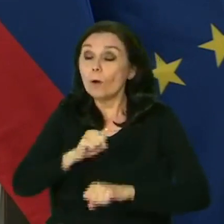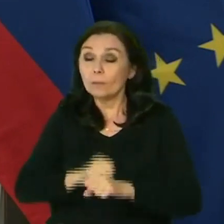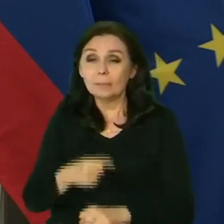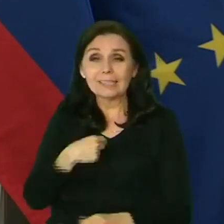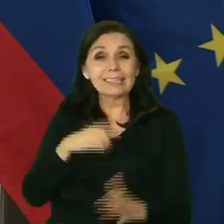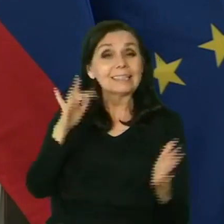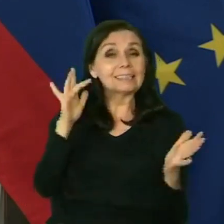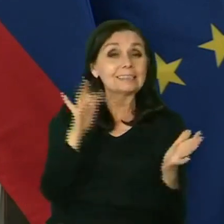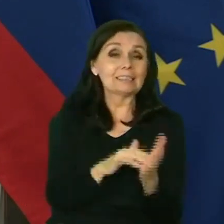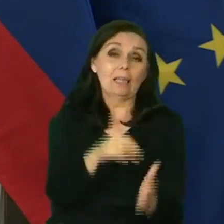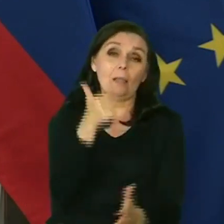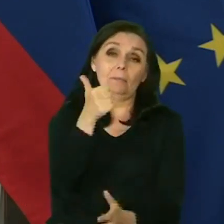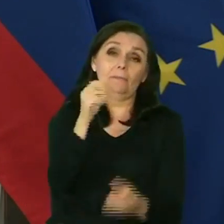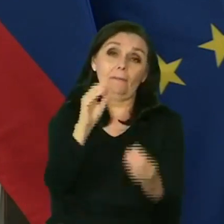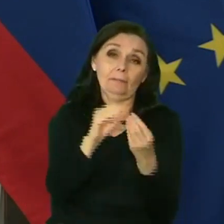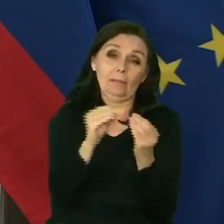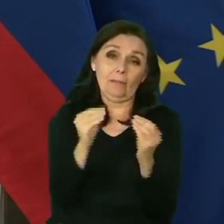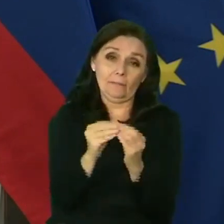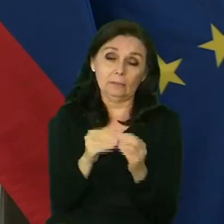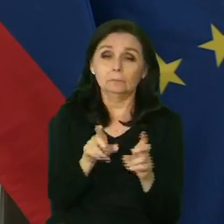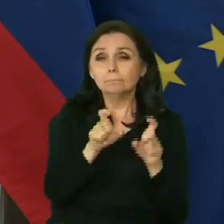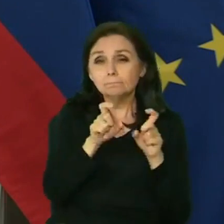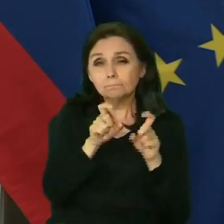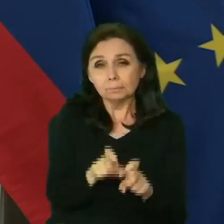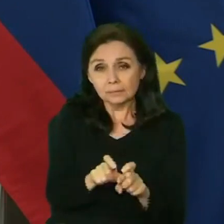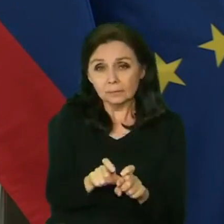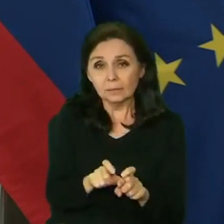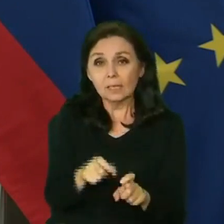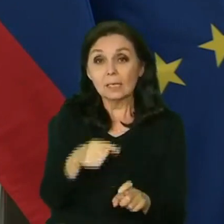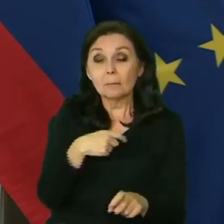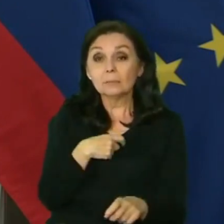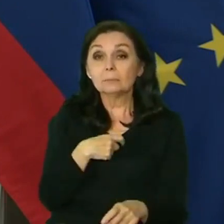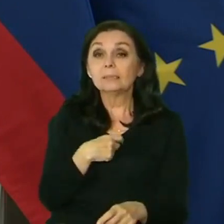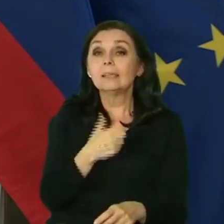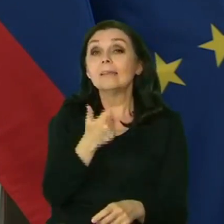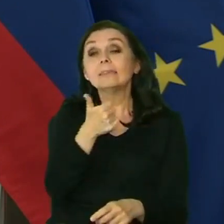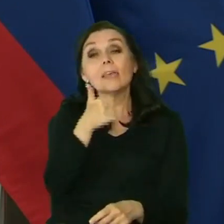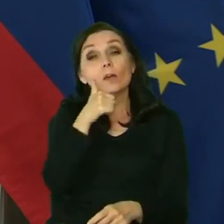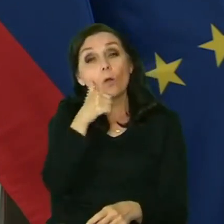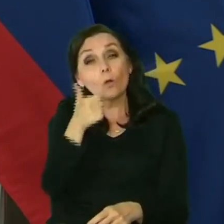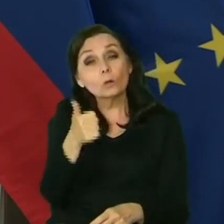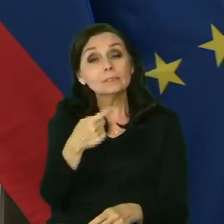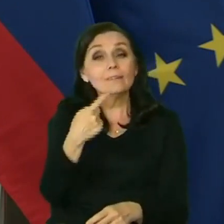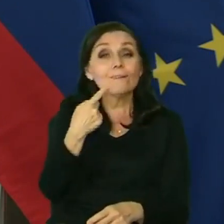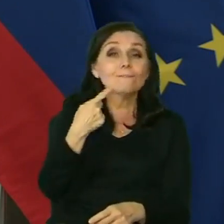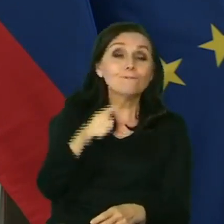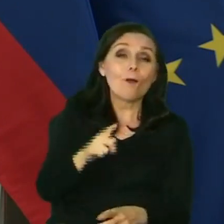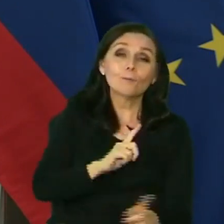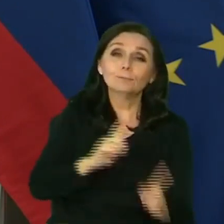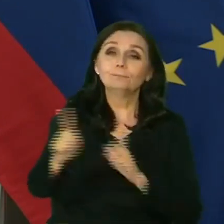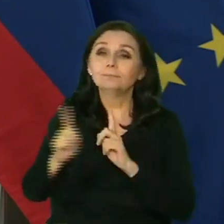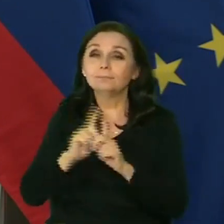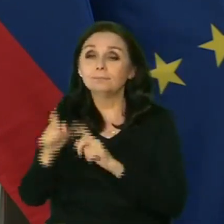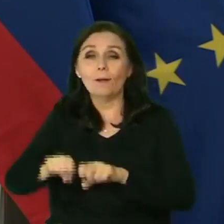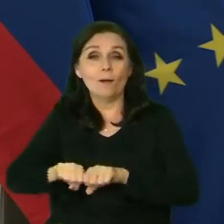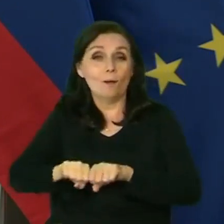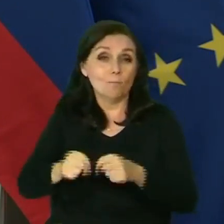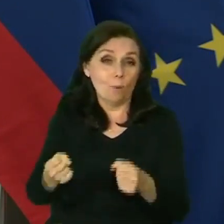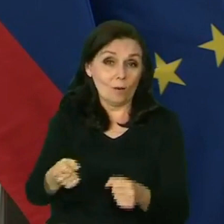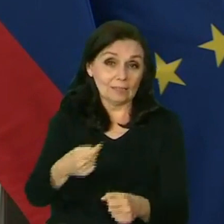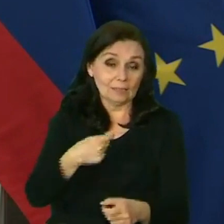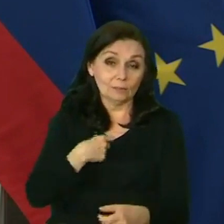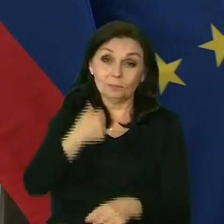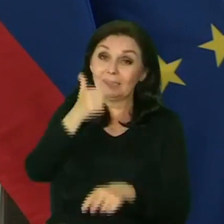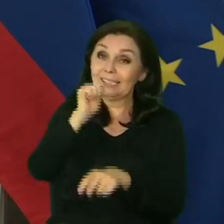Ich cieľom je jediné. Zabrániť tomu, aby sme si pár dňami užívania slobody nepokazili to, čo sme